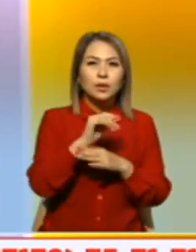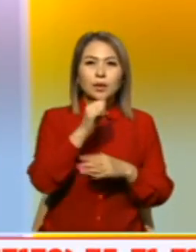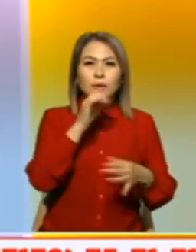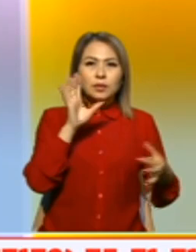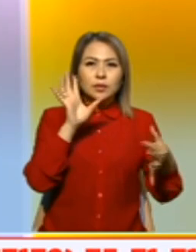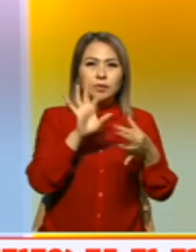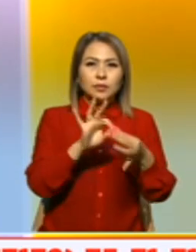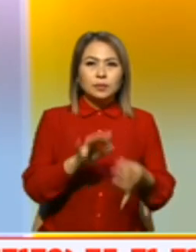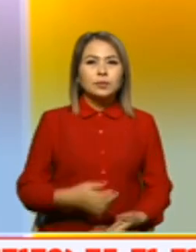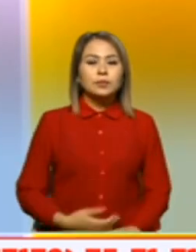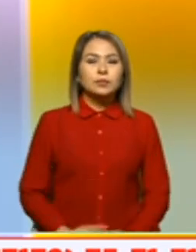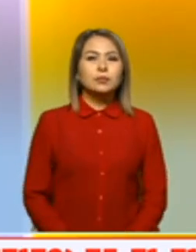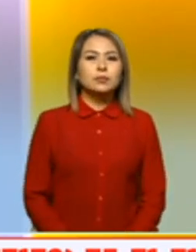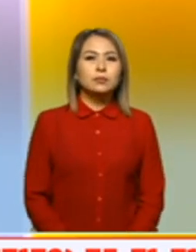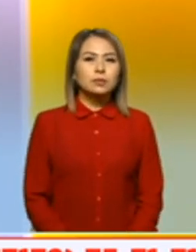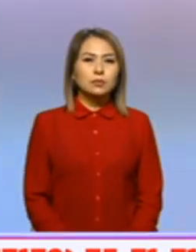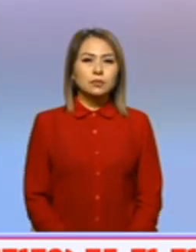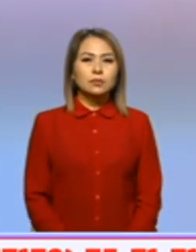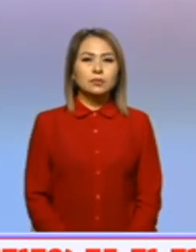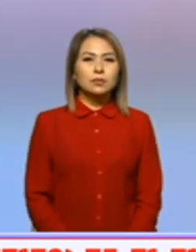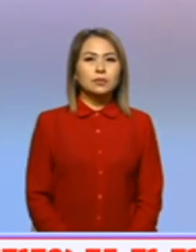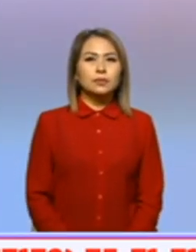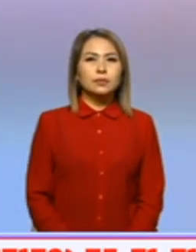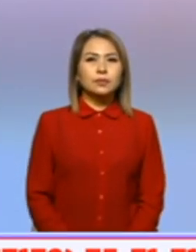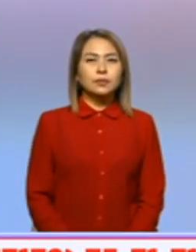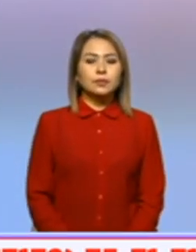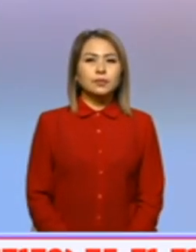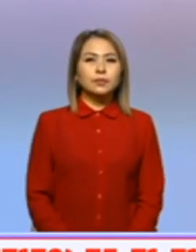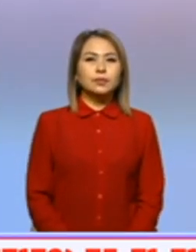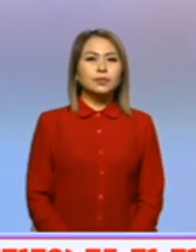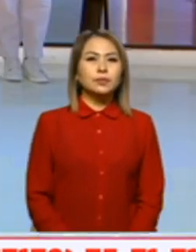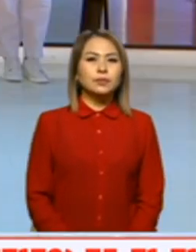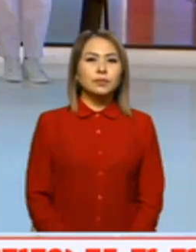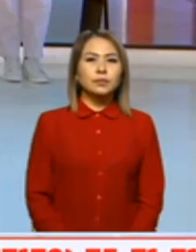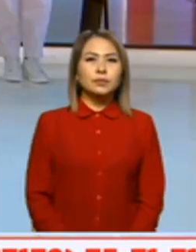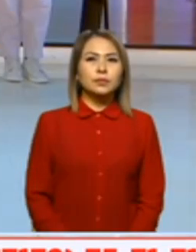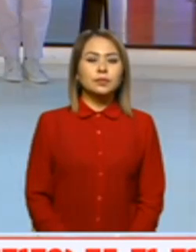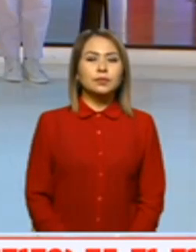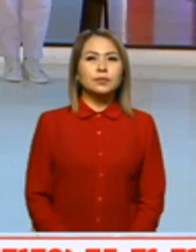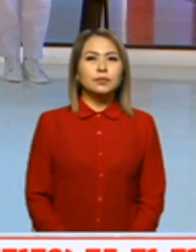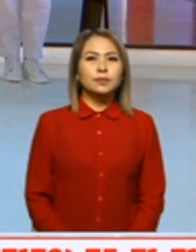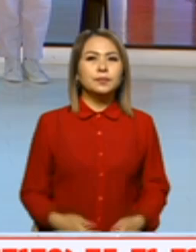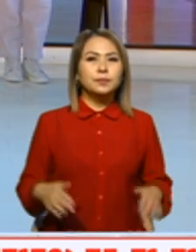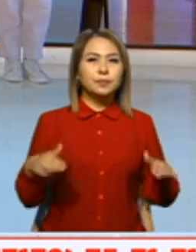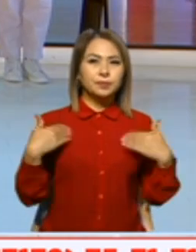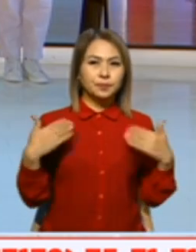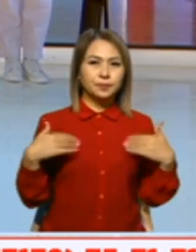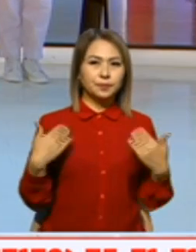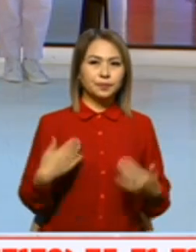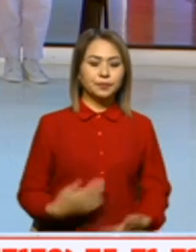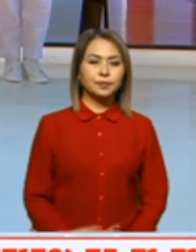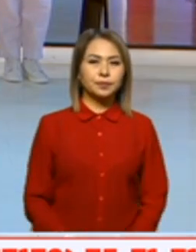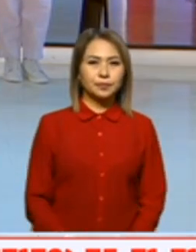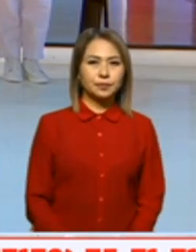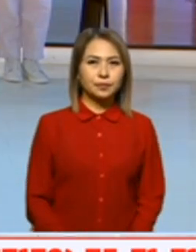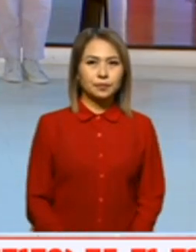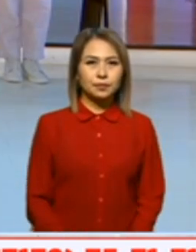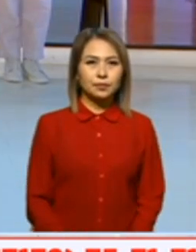қосайық. Амансыз ба? Тыңдап тұрмыз. Алло? Алло, сәлеметсіз бе? Сәлеметсіз, айта